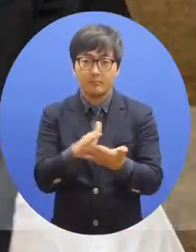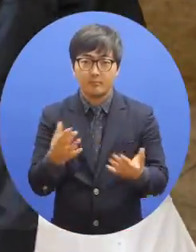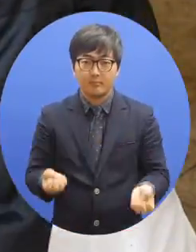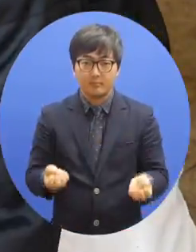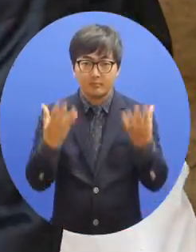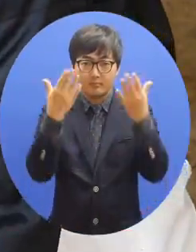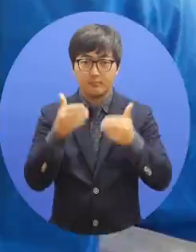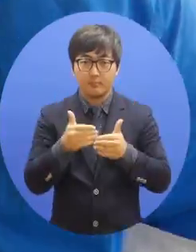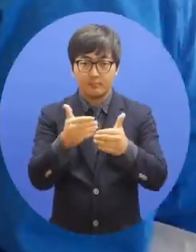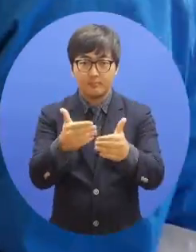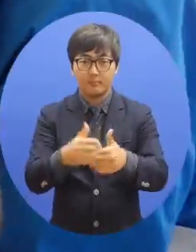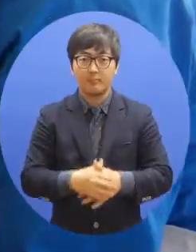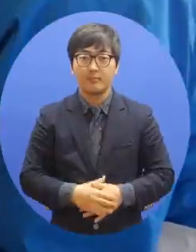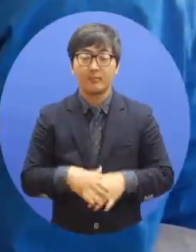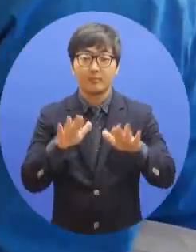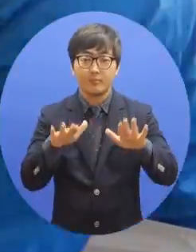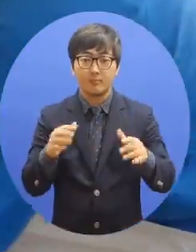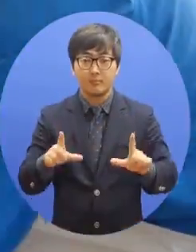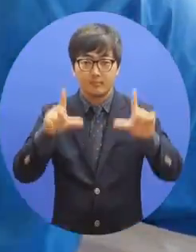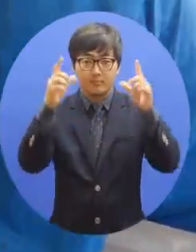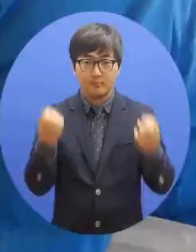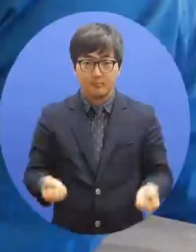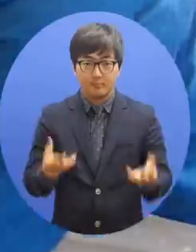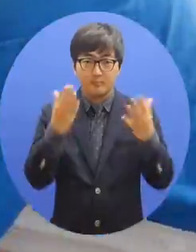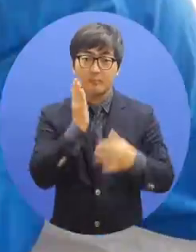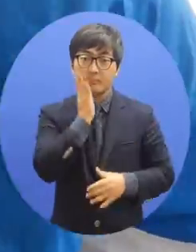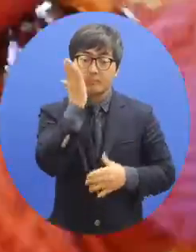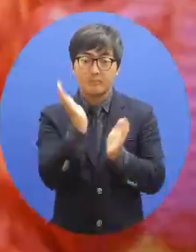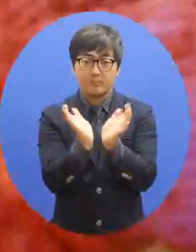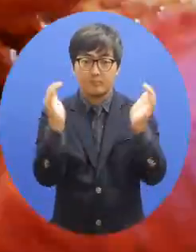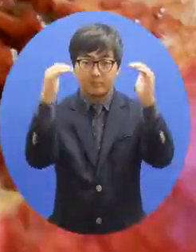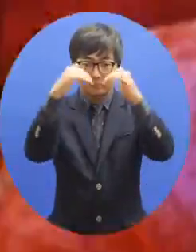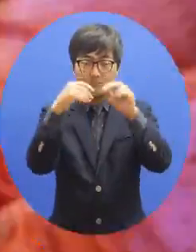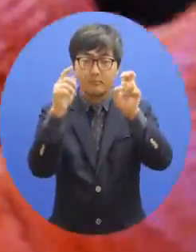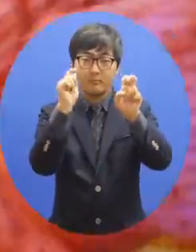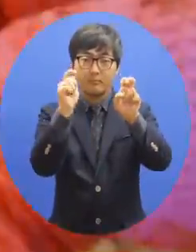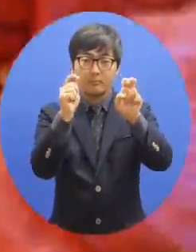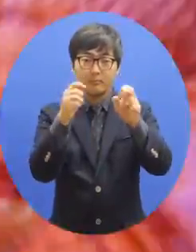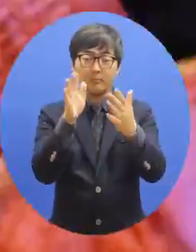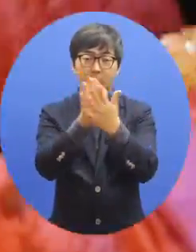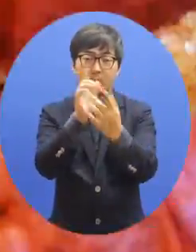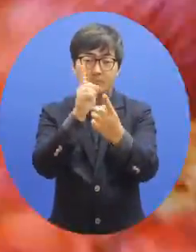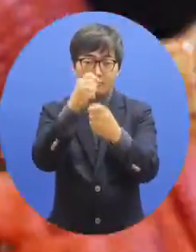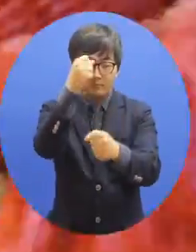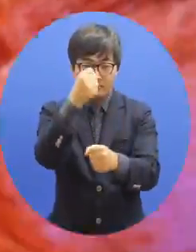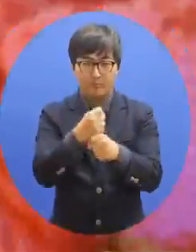개최했습니다. 이날 행사에는 배추김치 20톤을 직접 담가